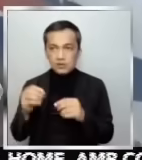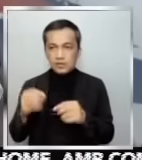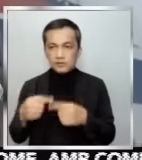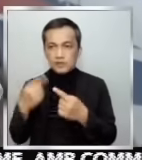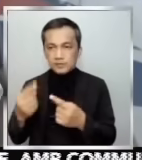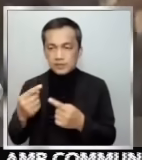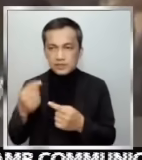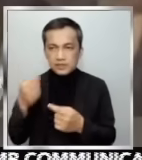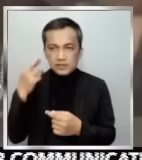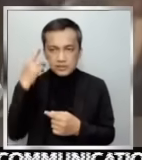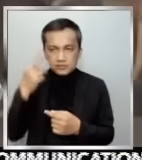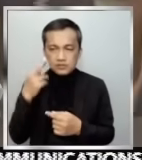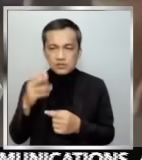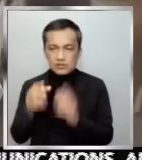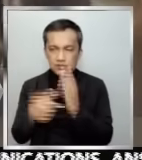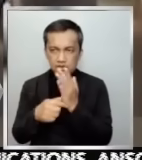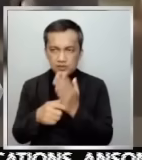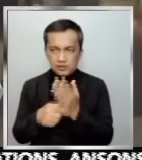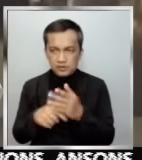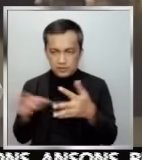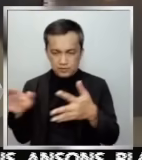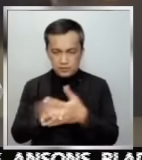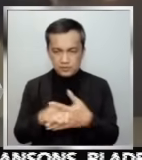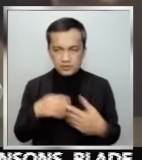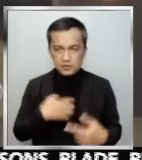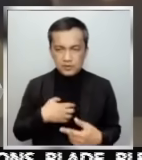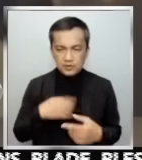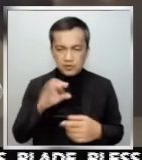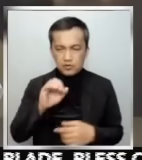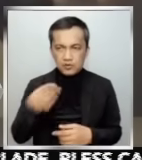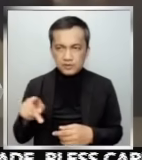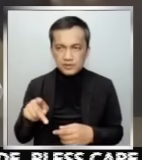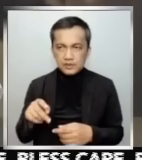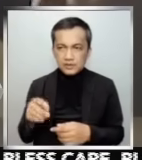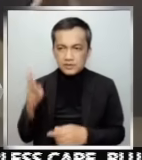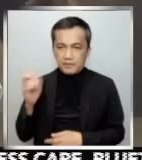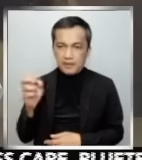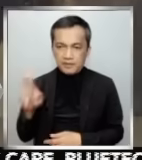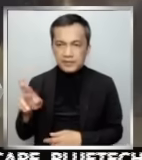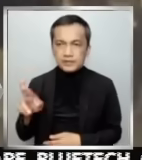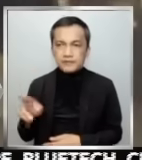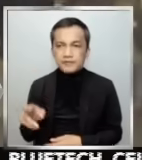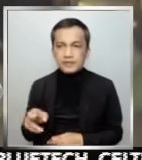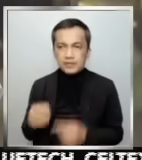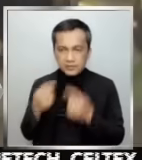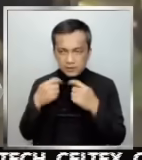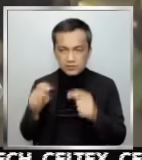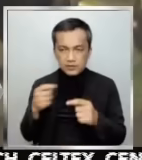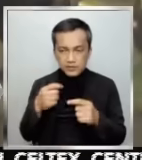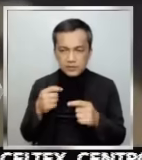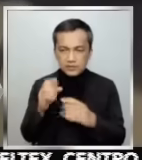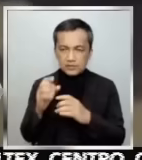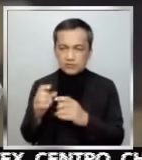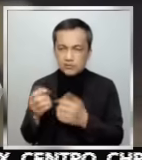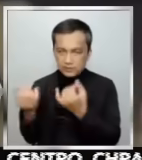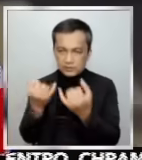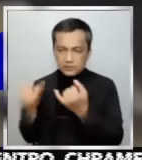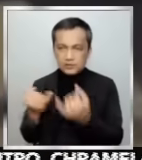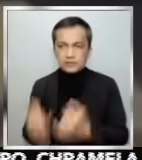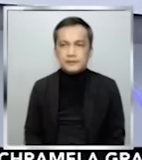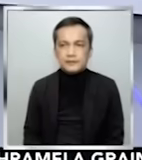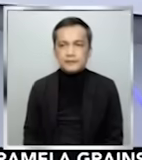konduktor magsasa na reklamong kooperatiba sa mga barker sinisikap pa naming makunan sila ng